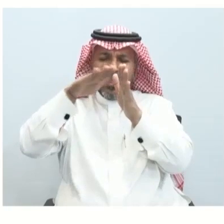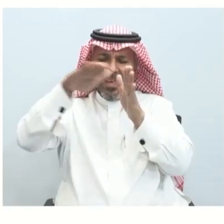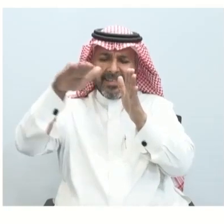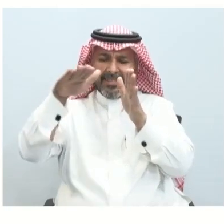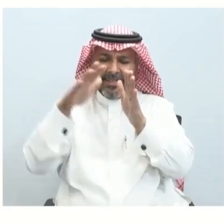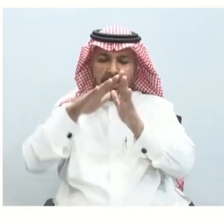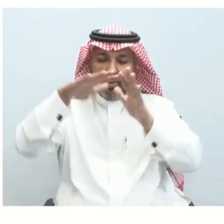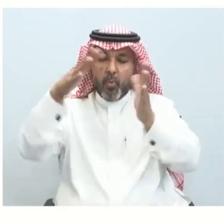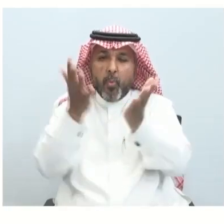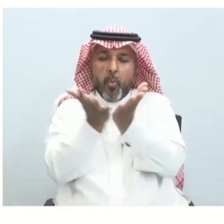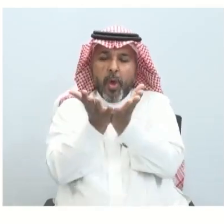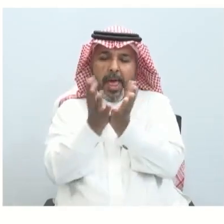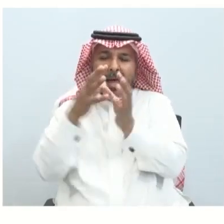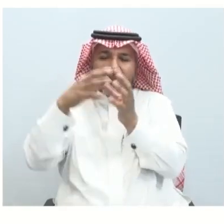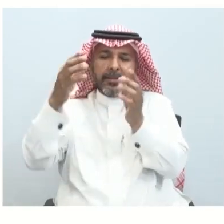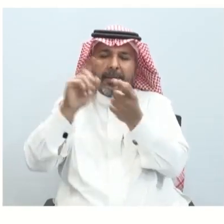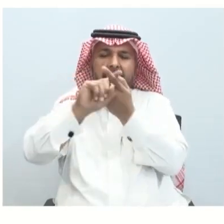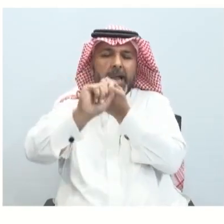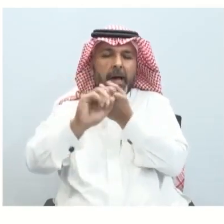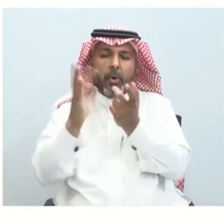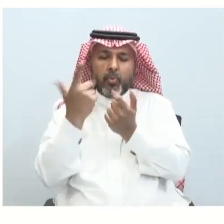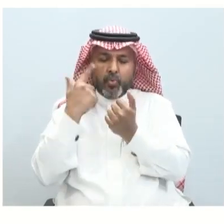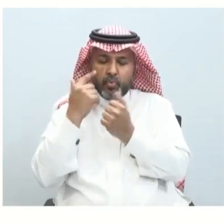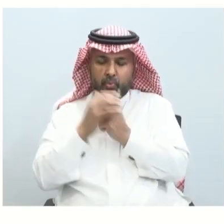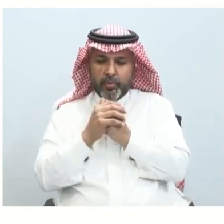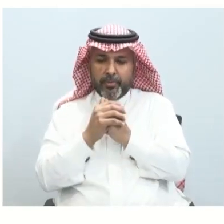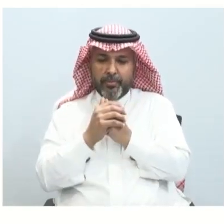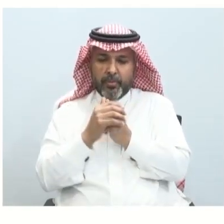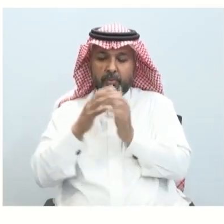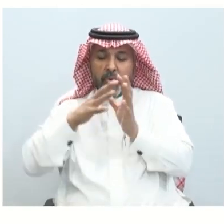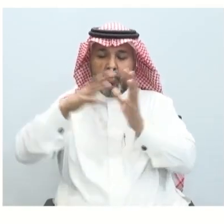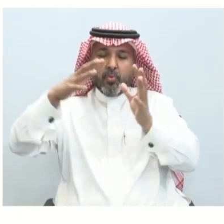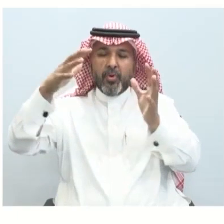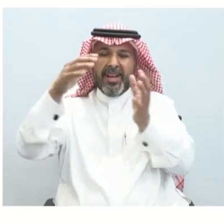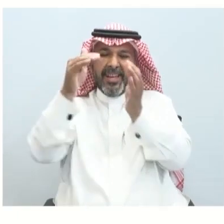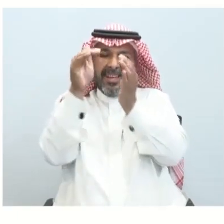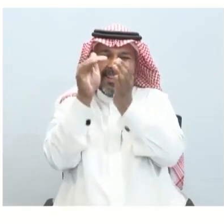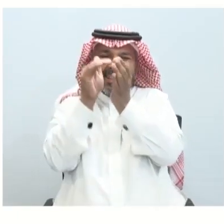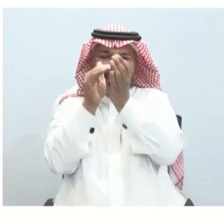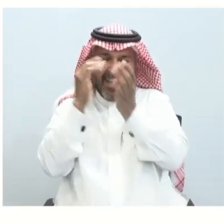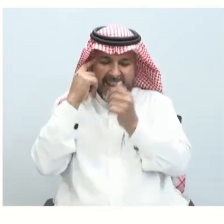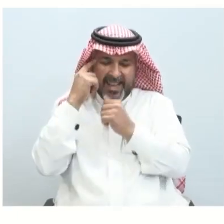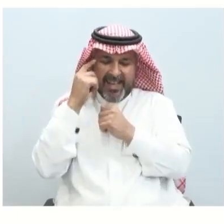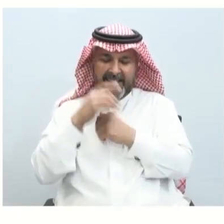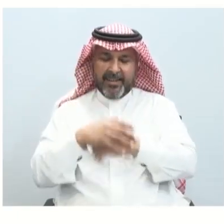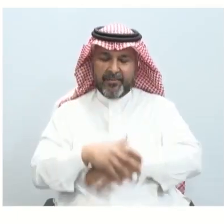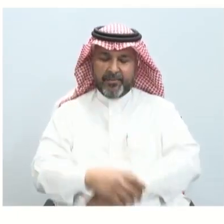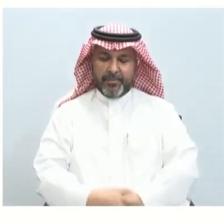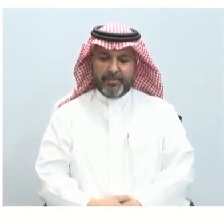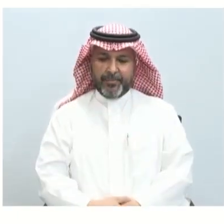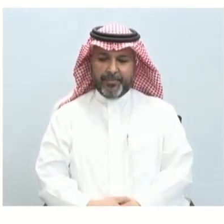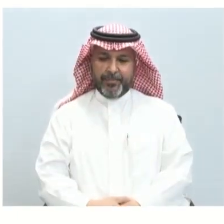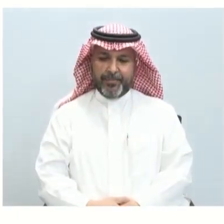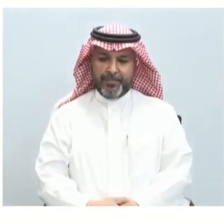الخليه في اثناء نمو الخليه تقل نسبه مساحه السطح الى الحجم في السؤال